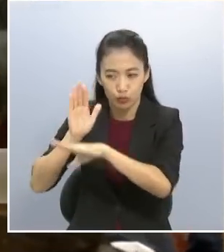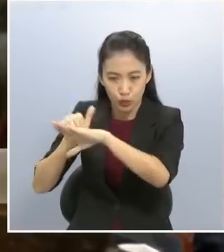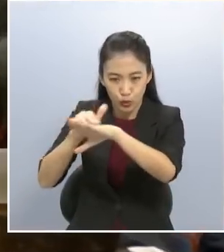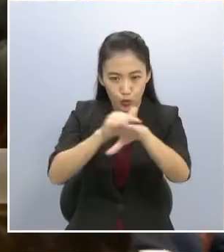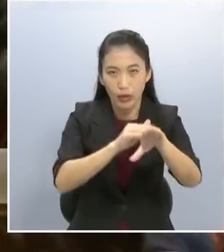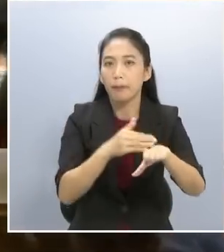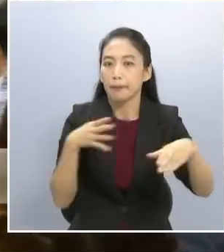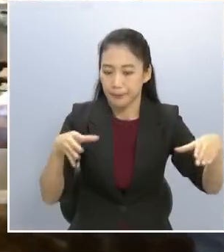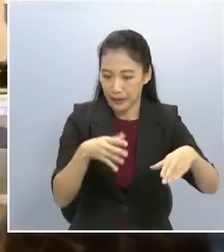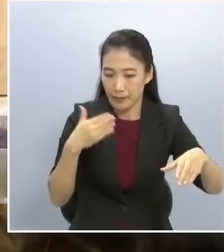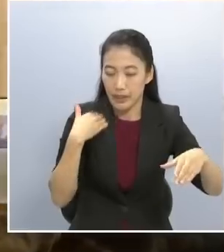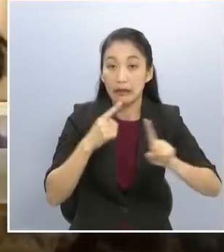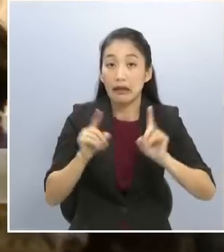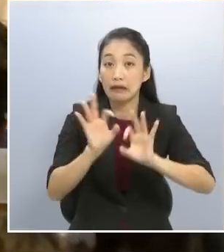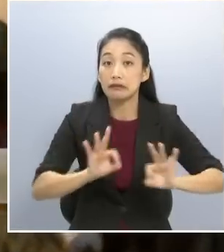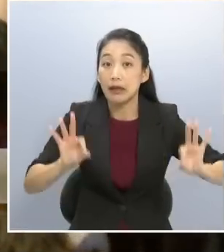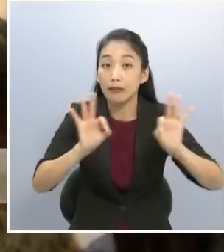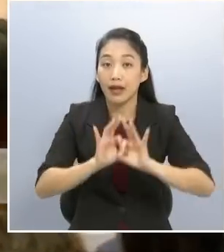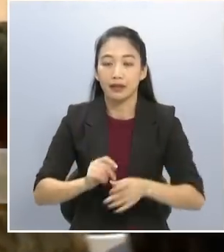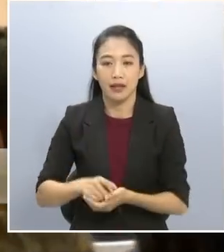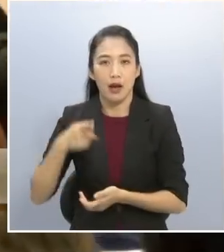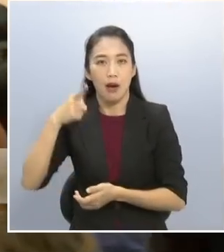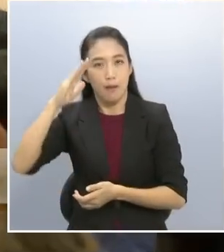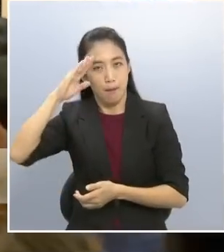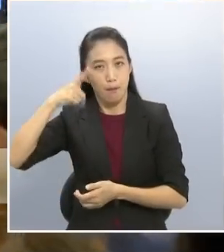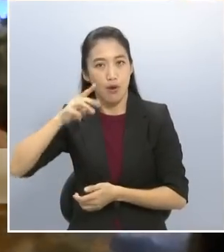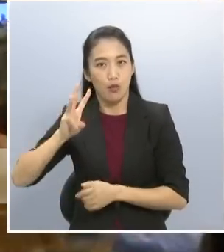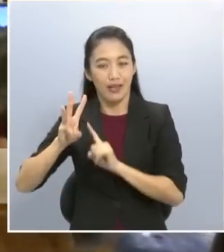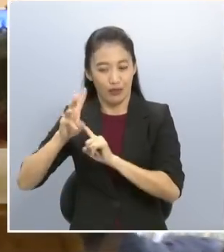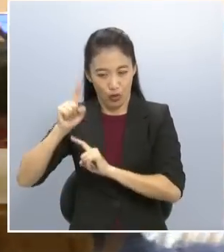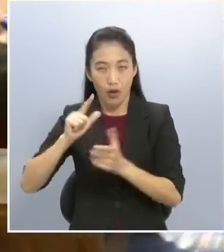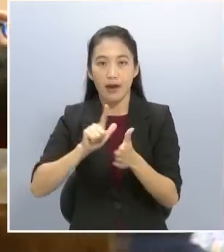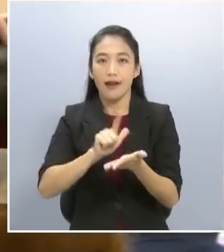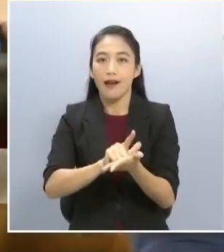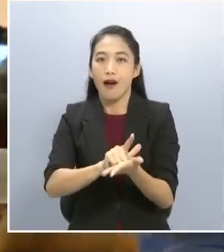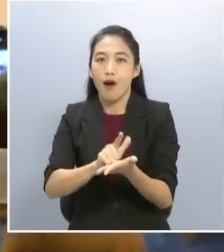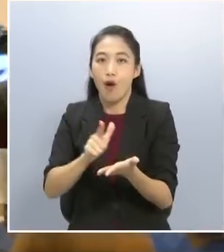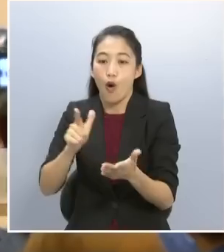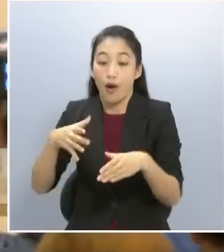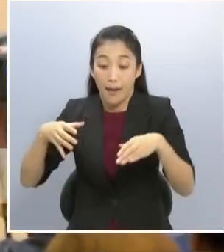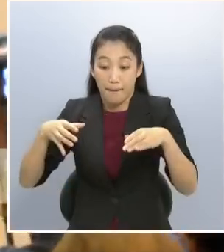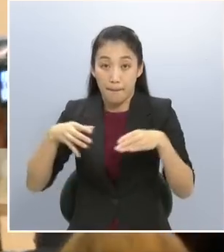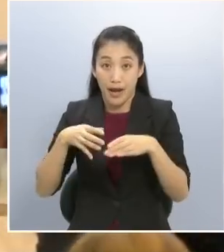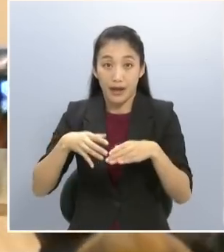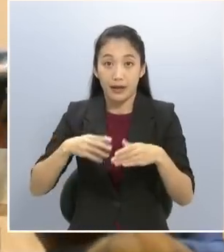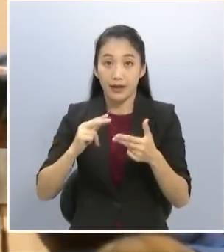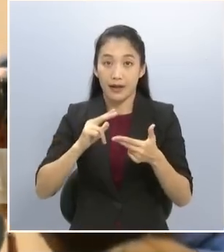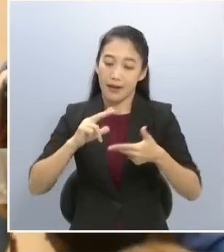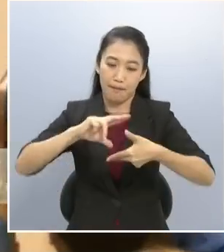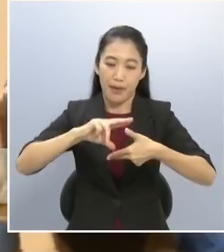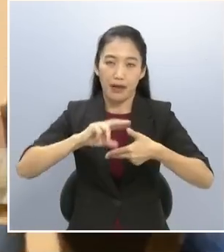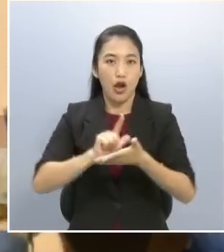ต้องลาออกจากหัวหน้าพรรคพลังประชารัฐแล้วก็ตำแหน่งสสรวมไปถึงสกัดวางมือทางการเมืองเปิดทางให้พลตำรวจเอก